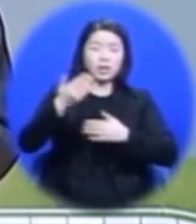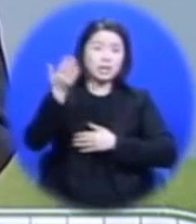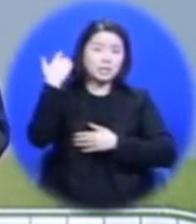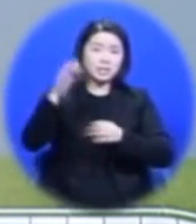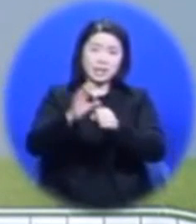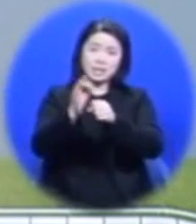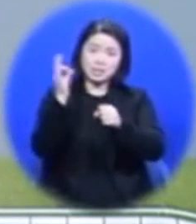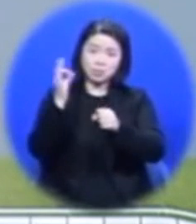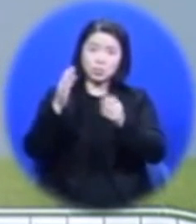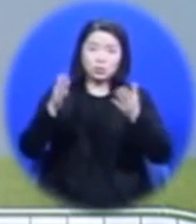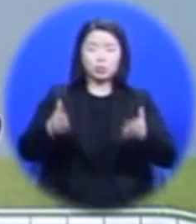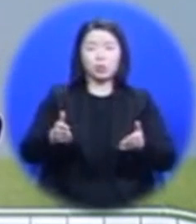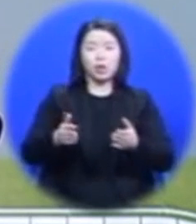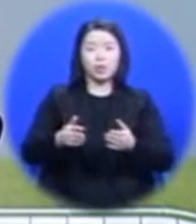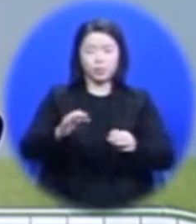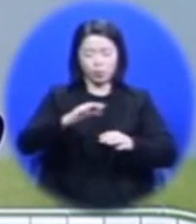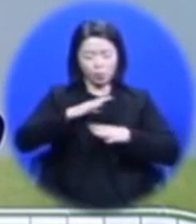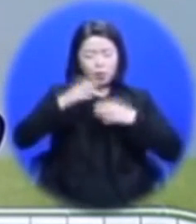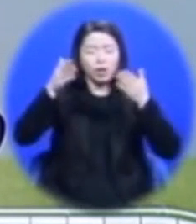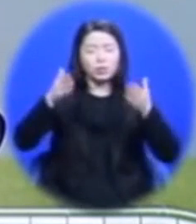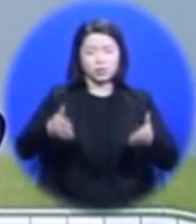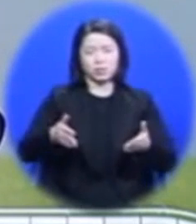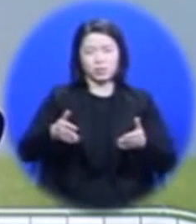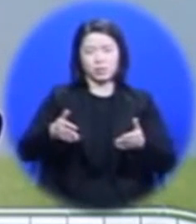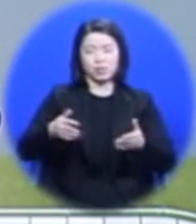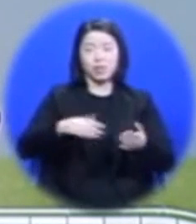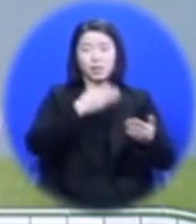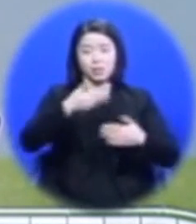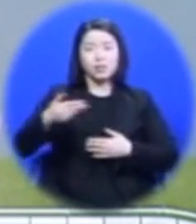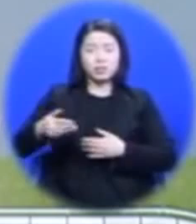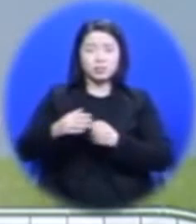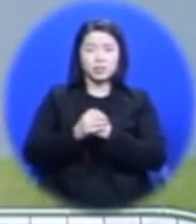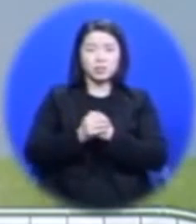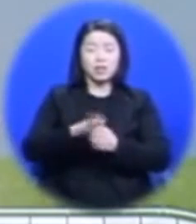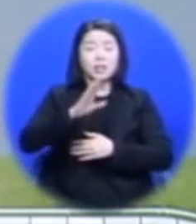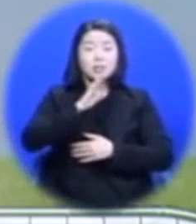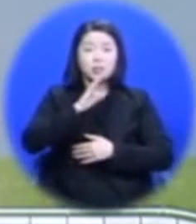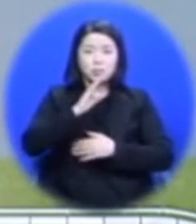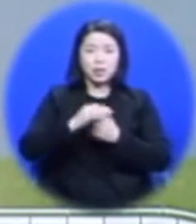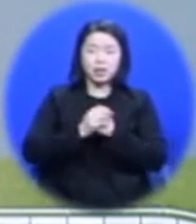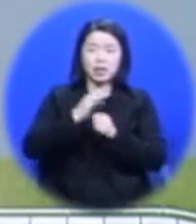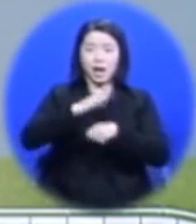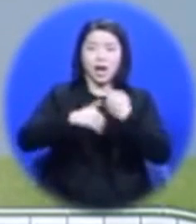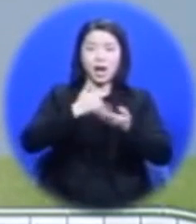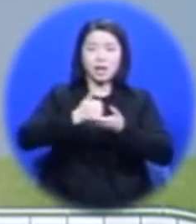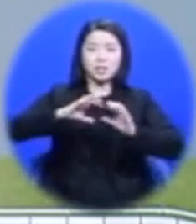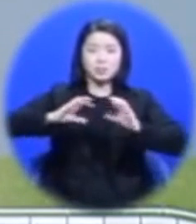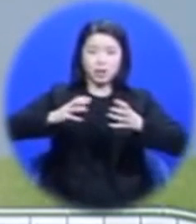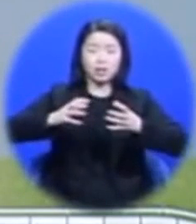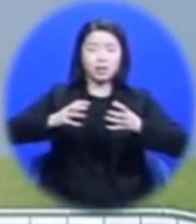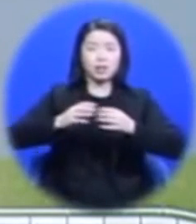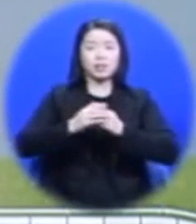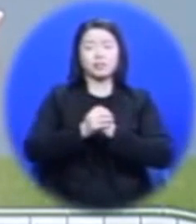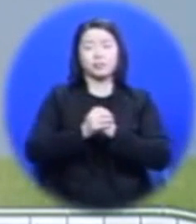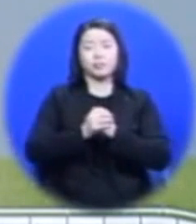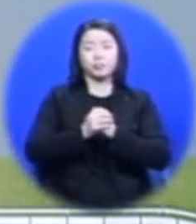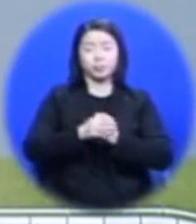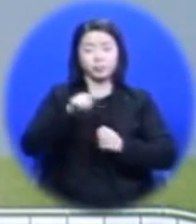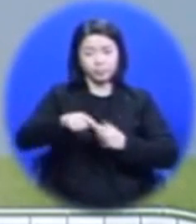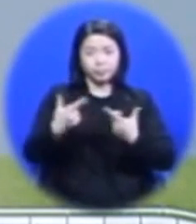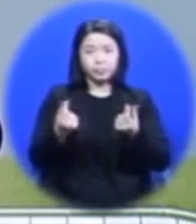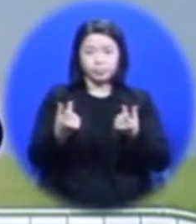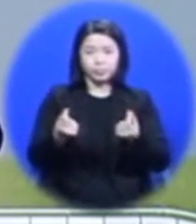동안 놀라운 기간을 보냈습니다. 정말 하나님의 나라가